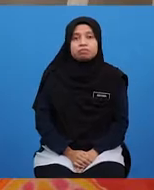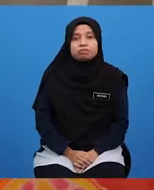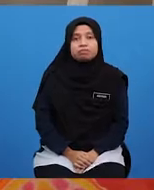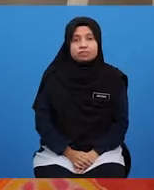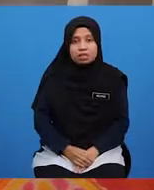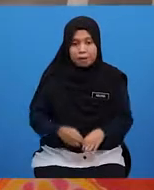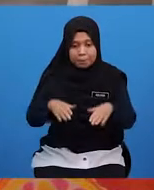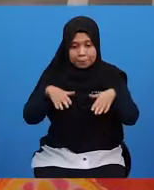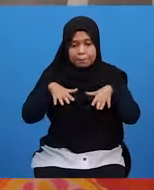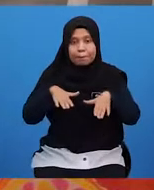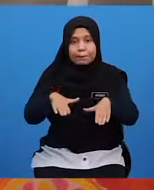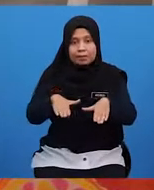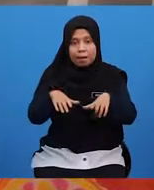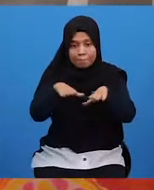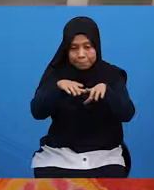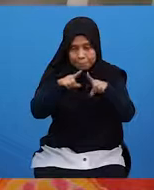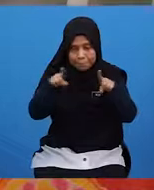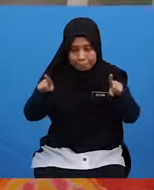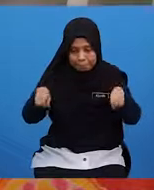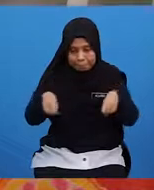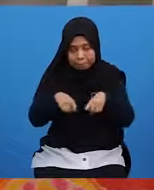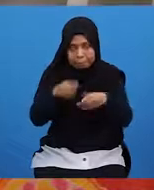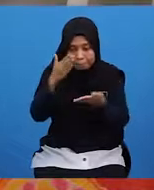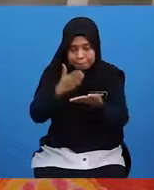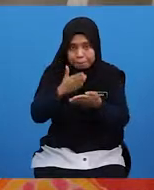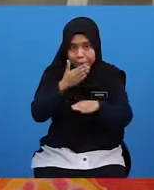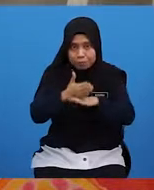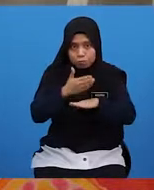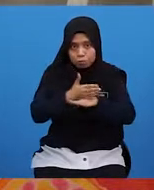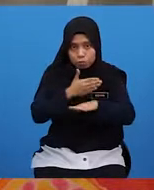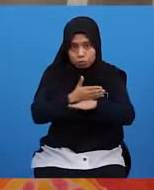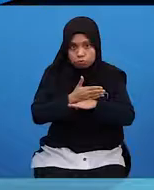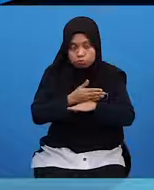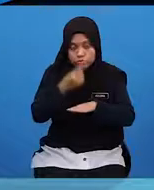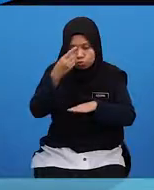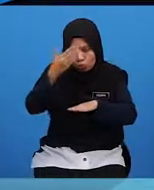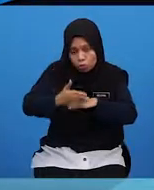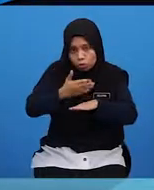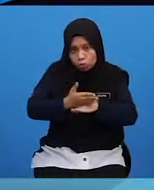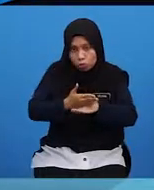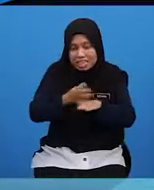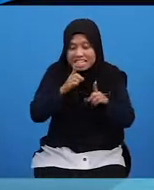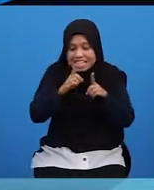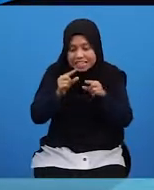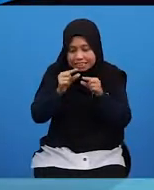Papan pemotong. Papan pemotong digunakan untuk melapik potongan lilin.